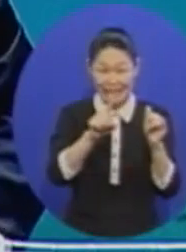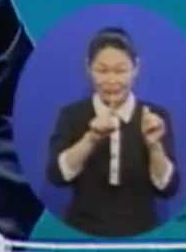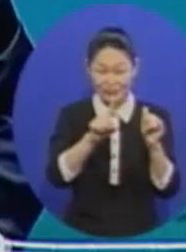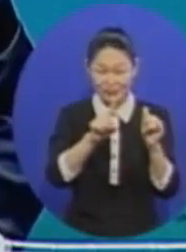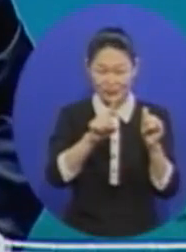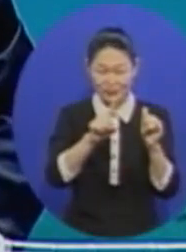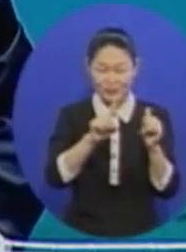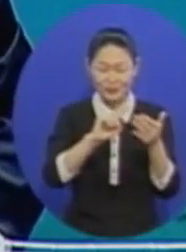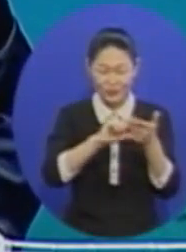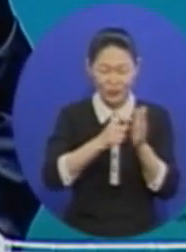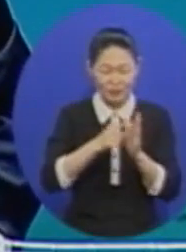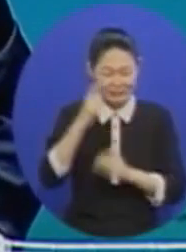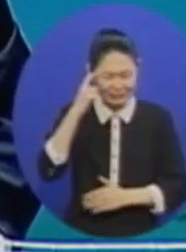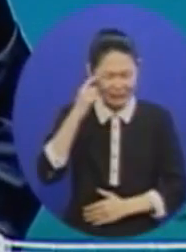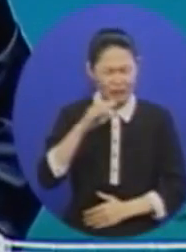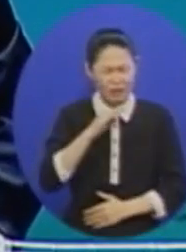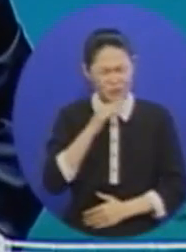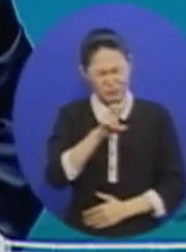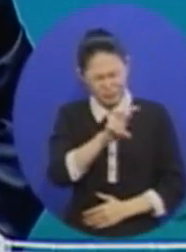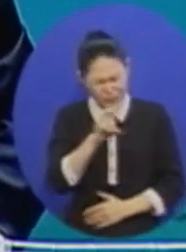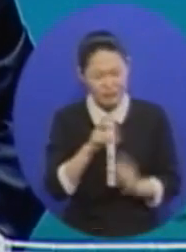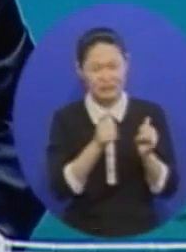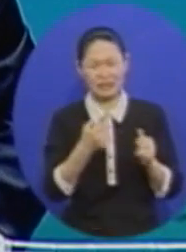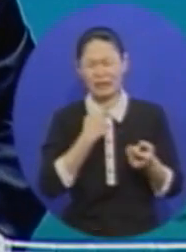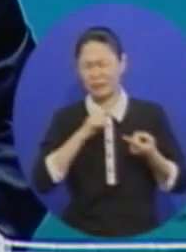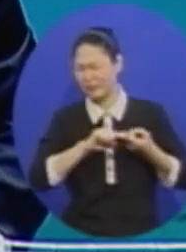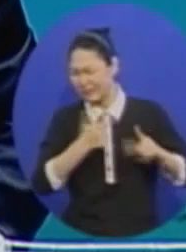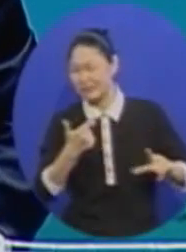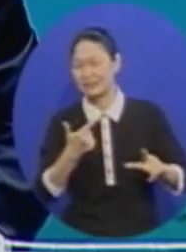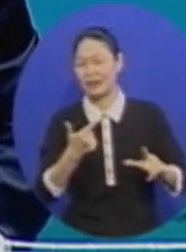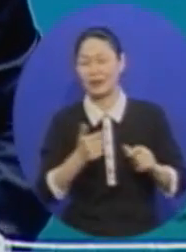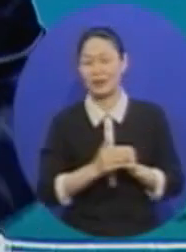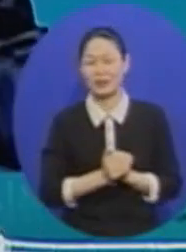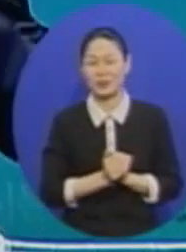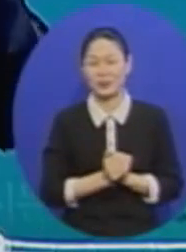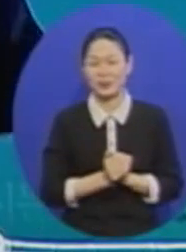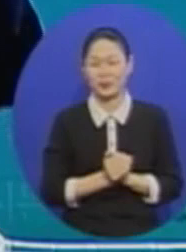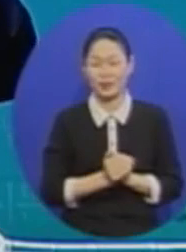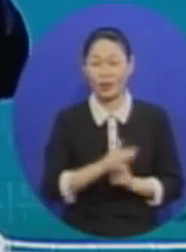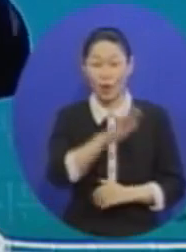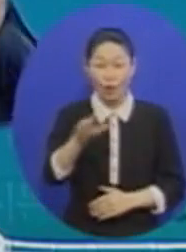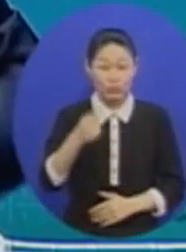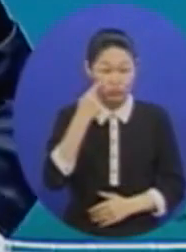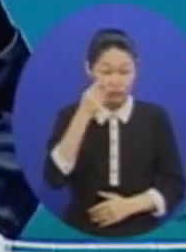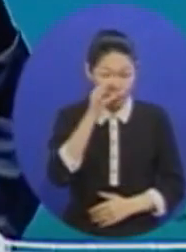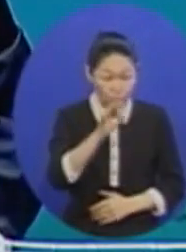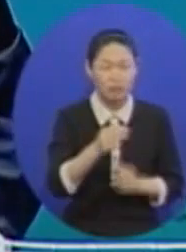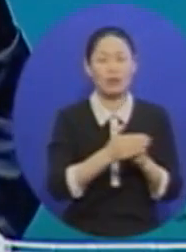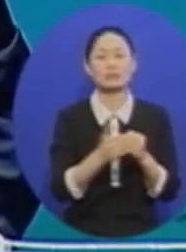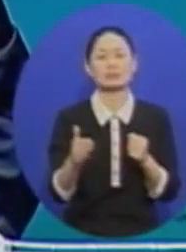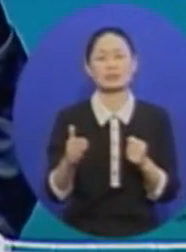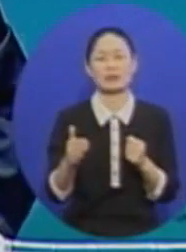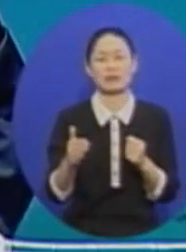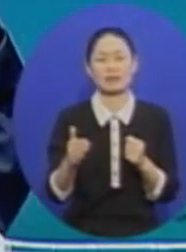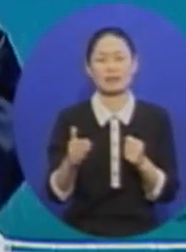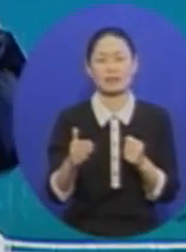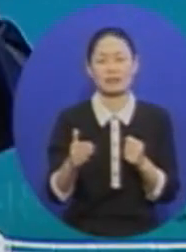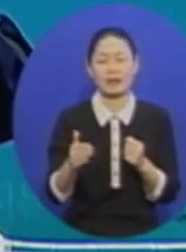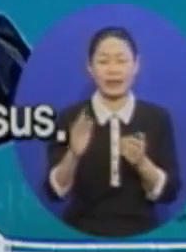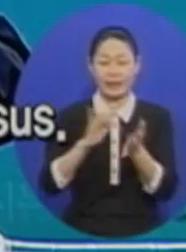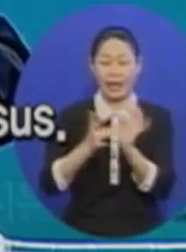가보세요 모집 미운 사람 마음이 안 되는 사람 여러분의 눈으로 보니까 그런 거예요